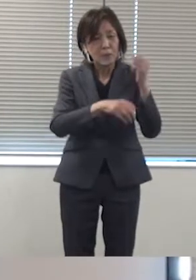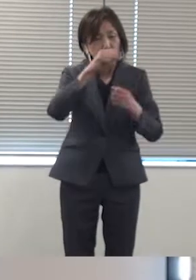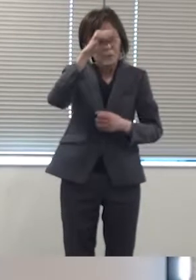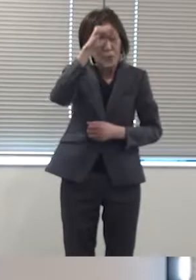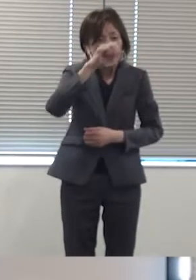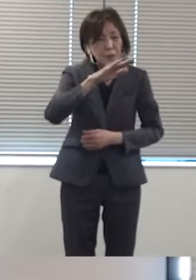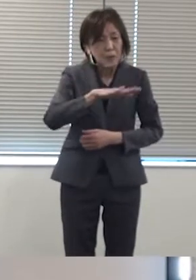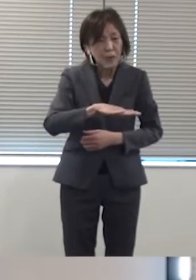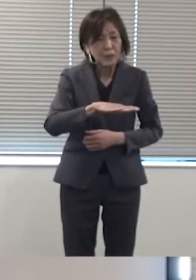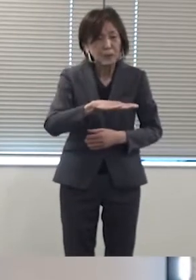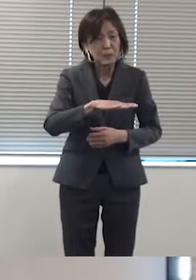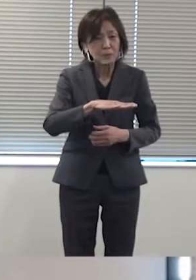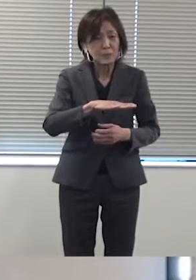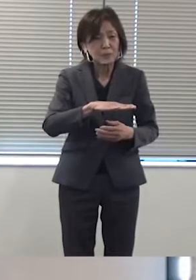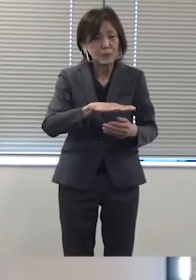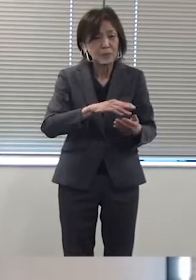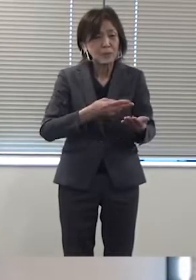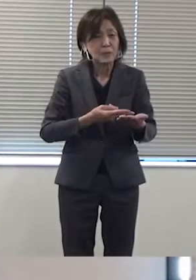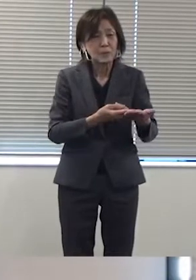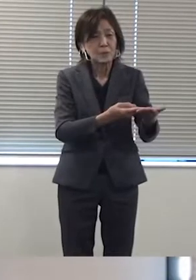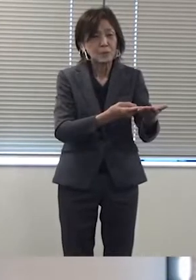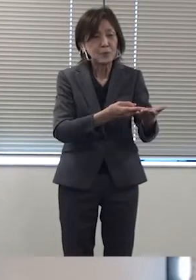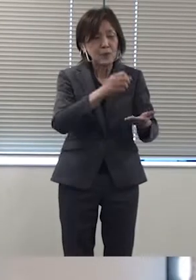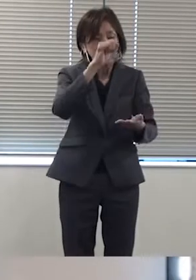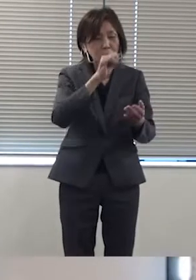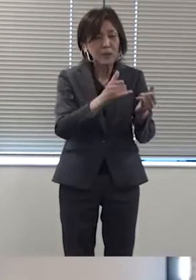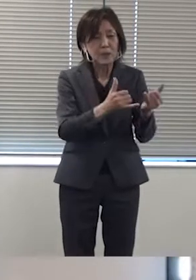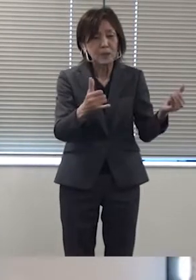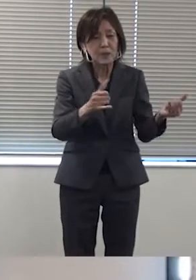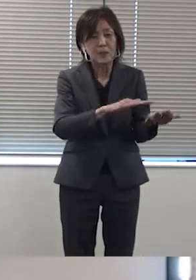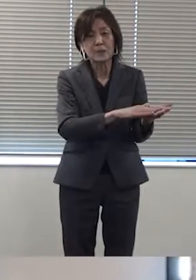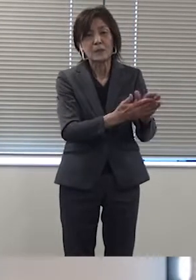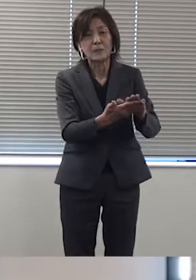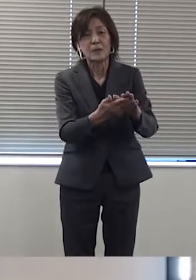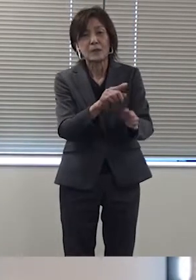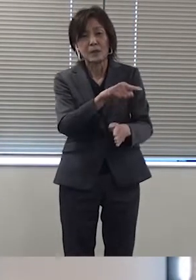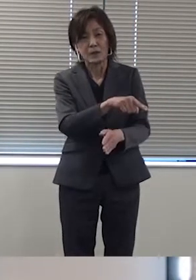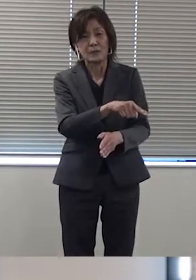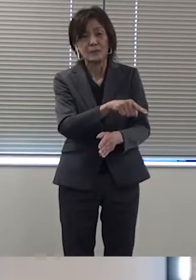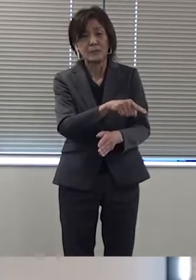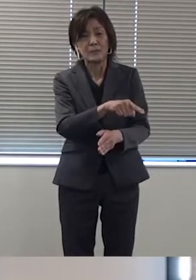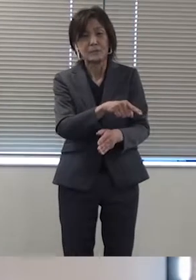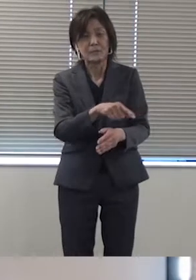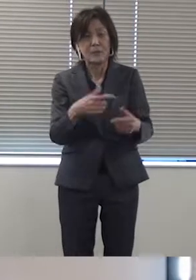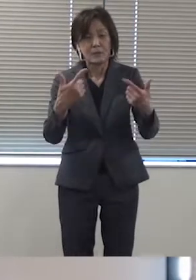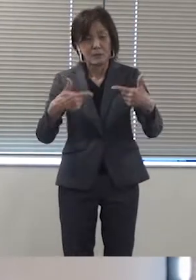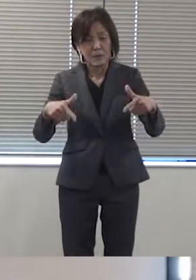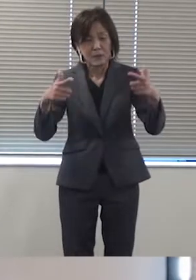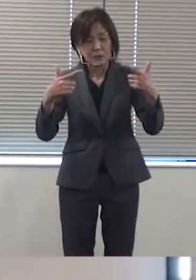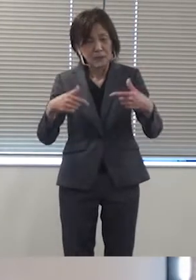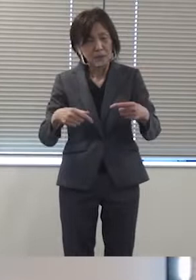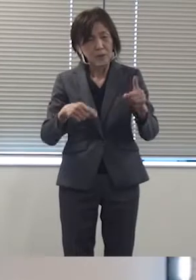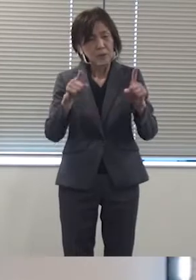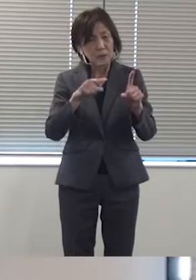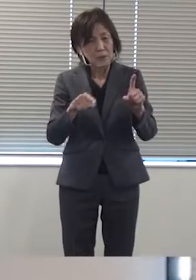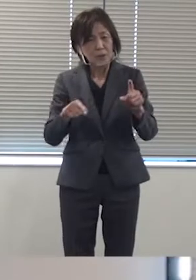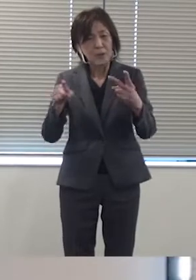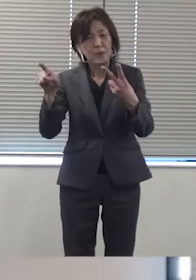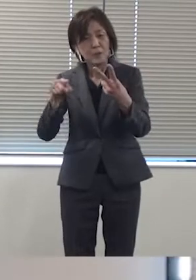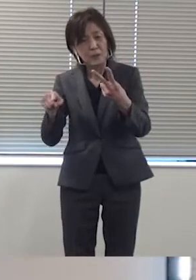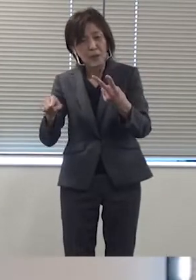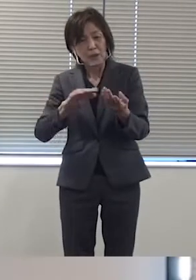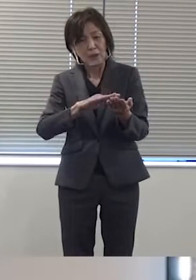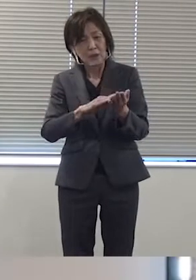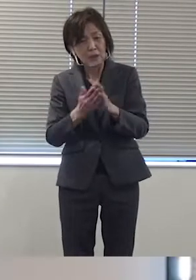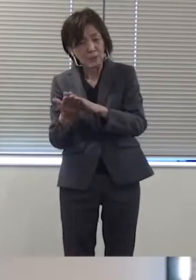患者さんが亡くなられて出るケースが、ほとんどなんですけれども、いずれにしても死者が毎日1人ないし2人出ておりますので、